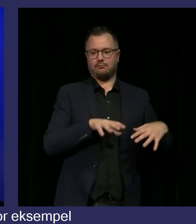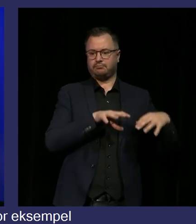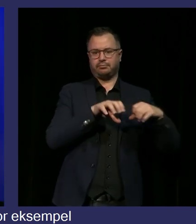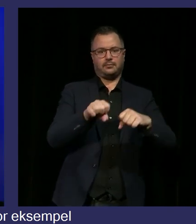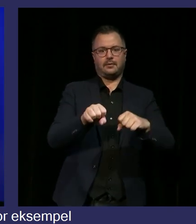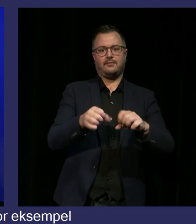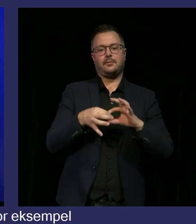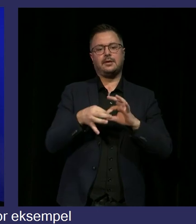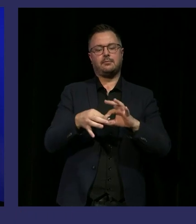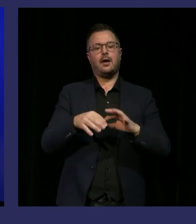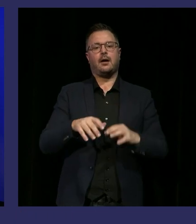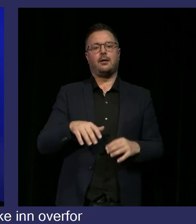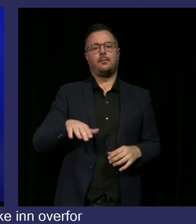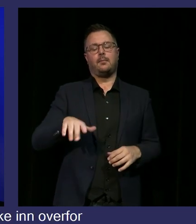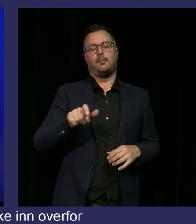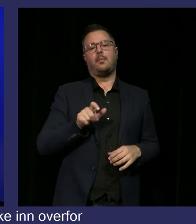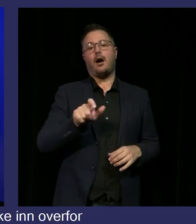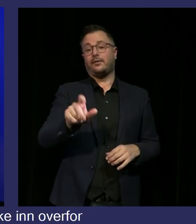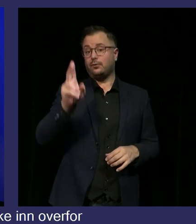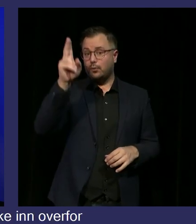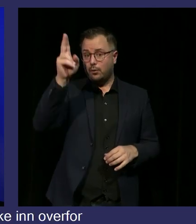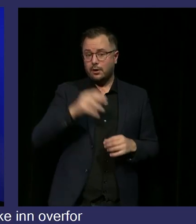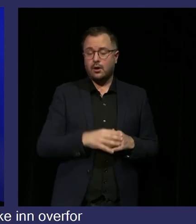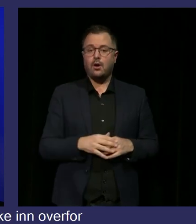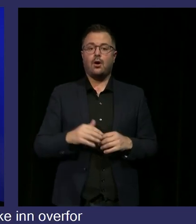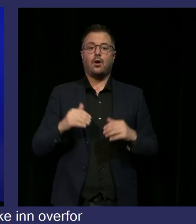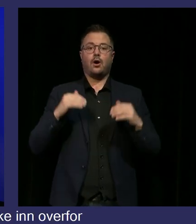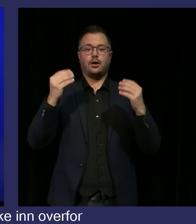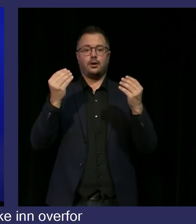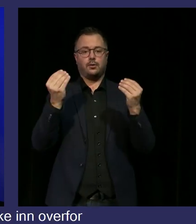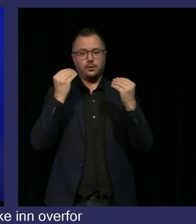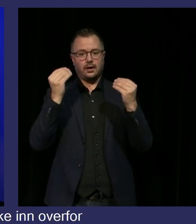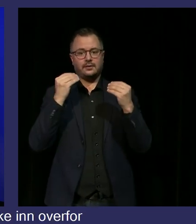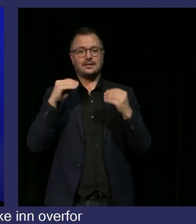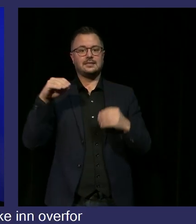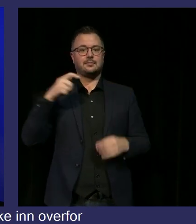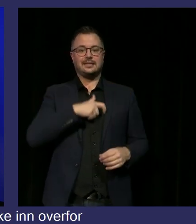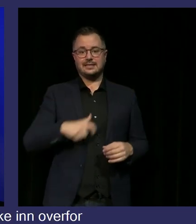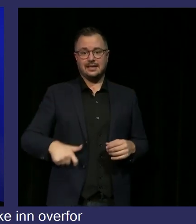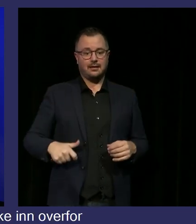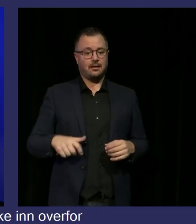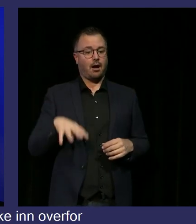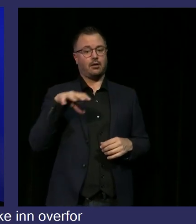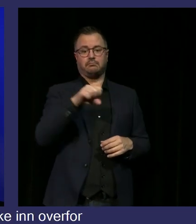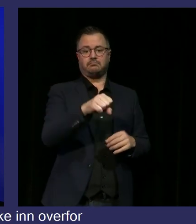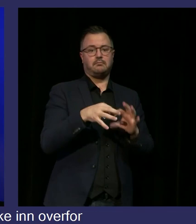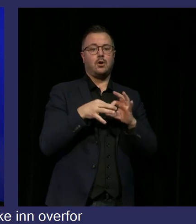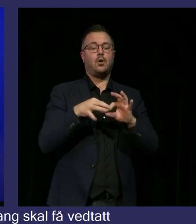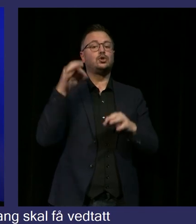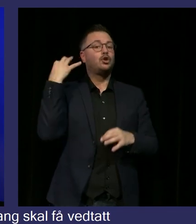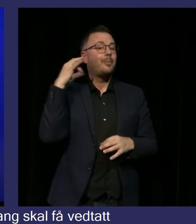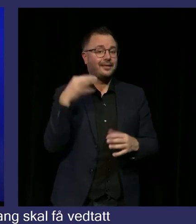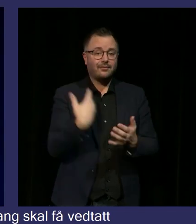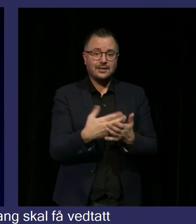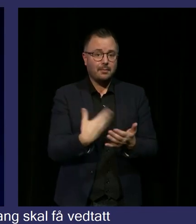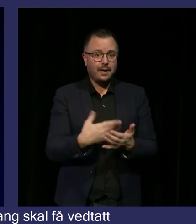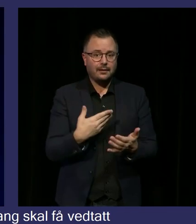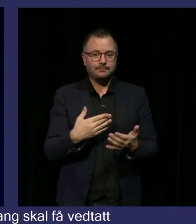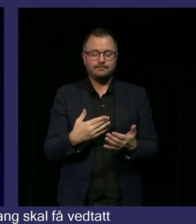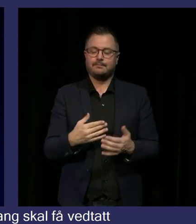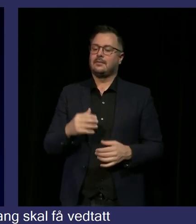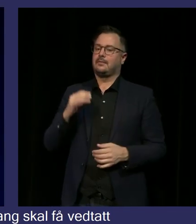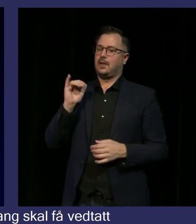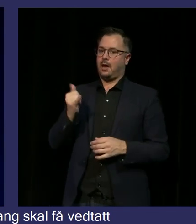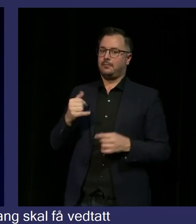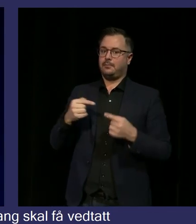og ja, høyreutdanningsministeren grep ikke inn overfor Oslo Met. Ja. Eksempelvis. Og det som bra nå at